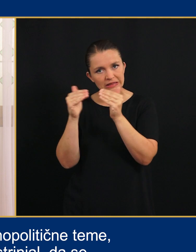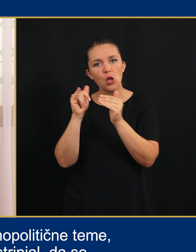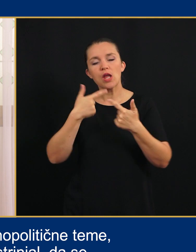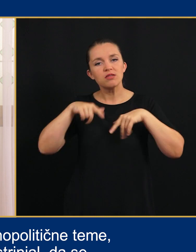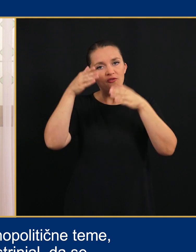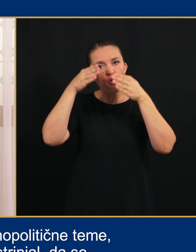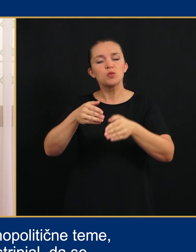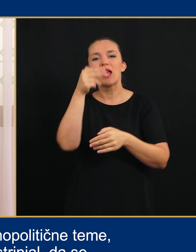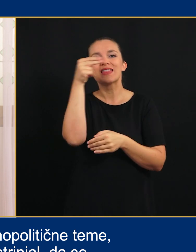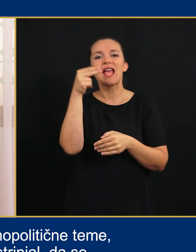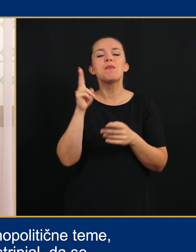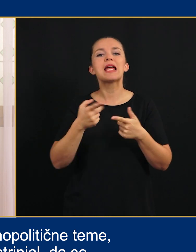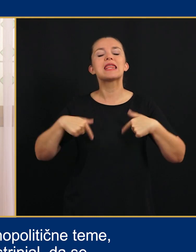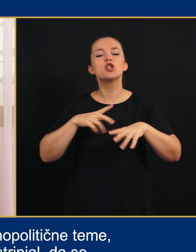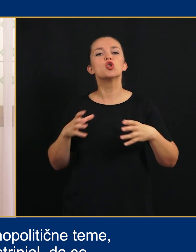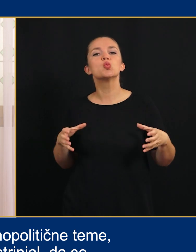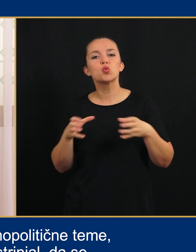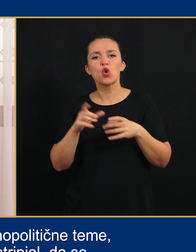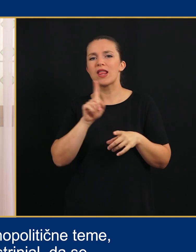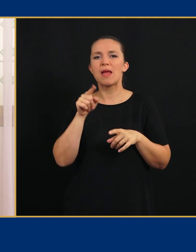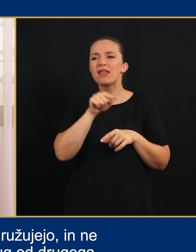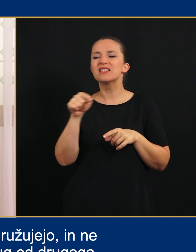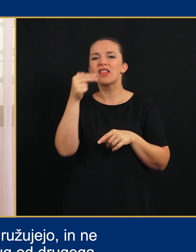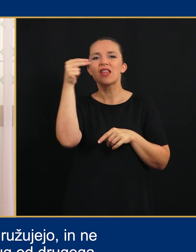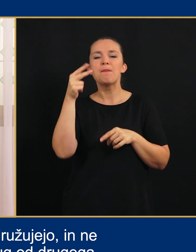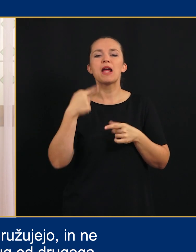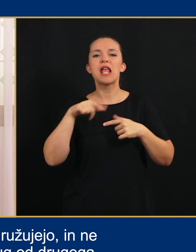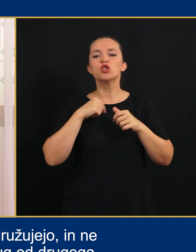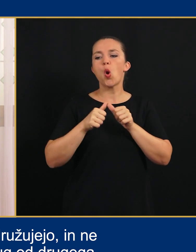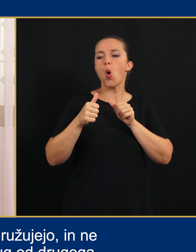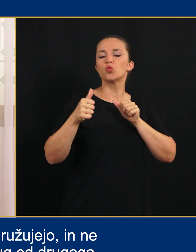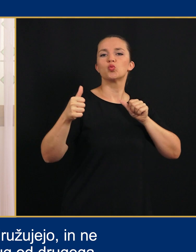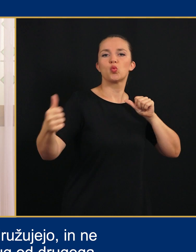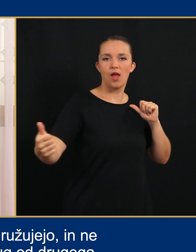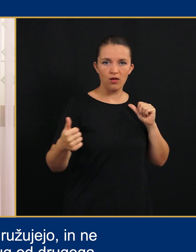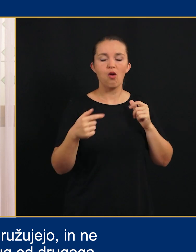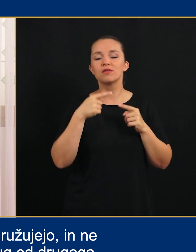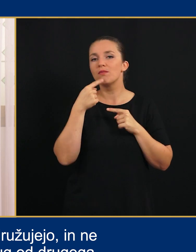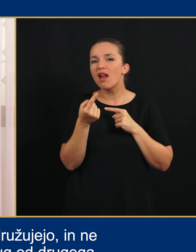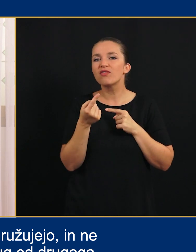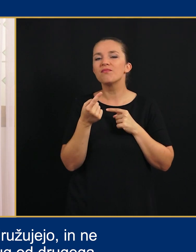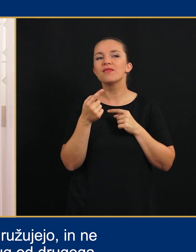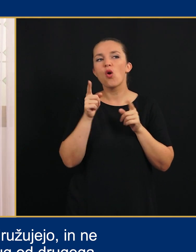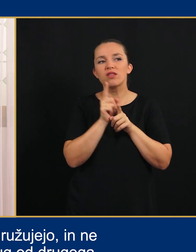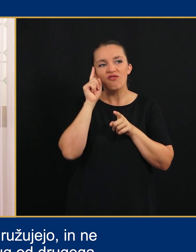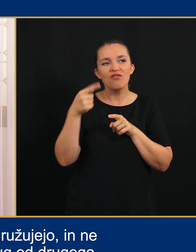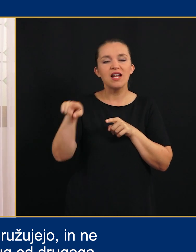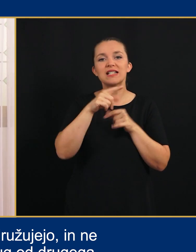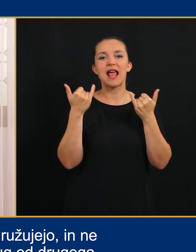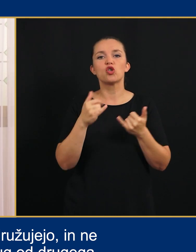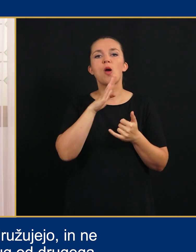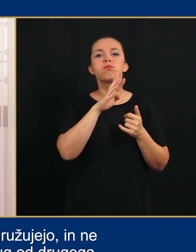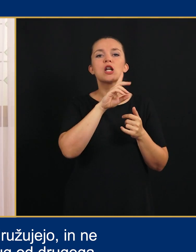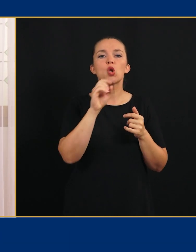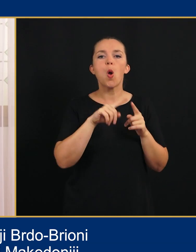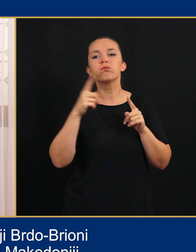predsednik Begaj se je strinjal, da se fokusiramo na teme, ki nas združujejo in ne na teme, ki nas oddaljujejo drug od